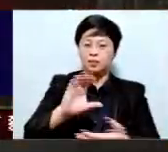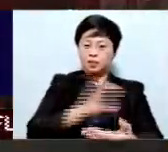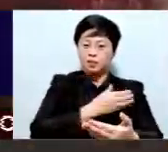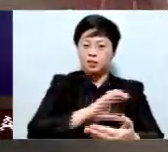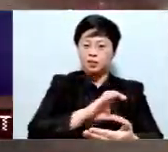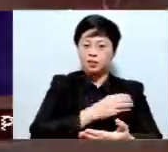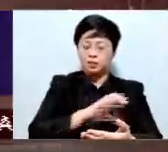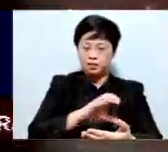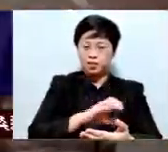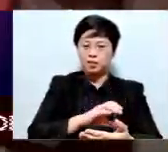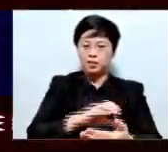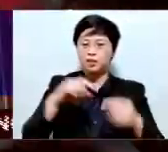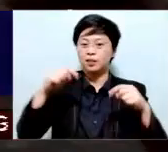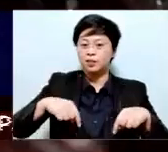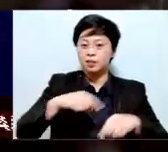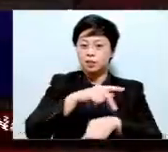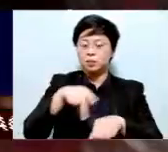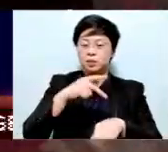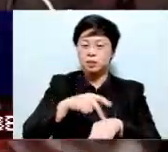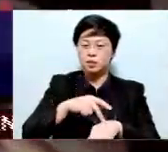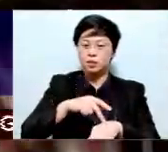Brothers.